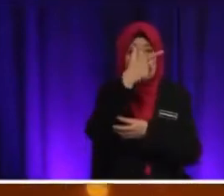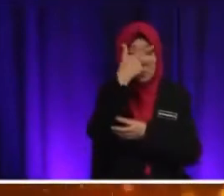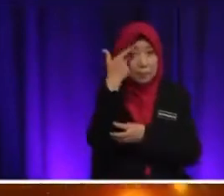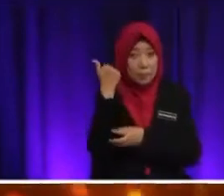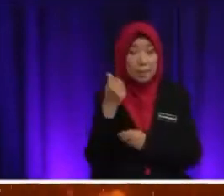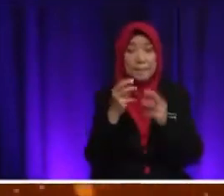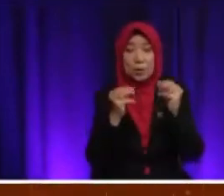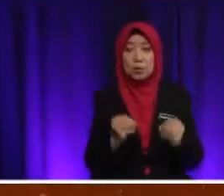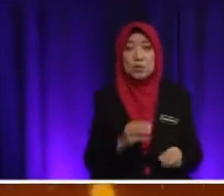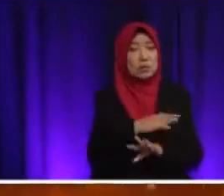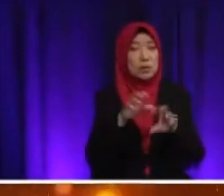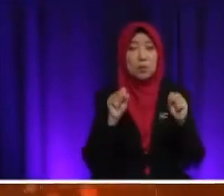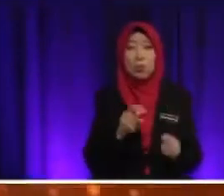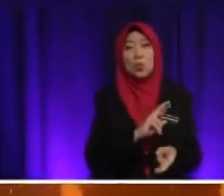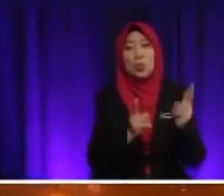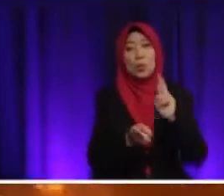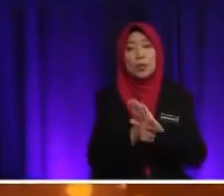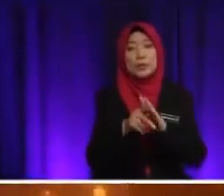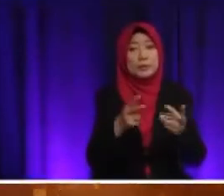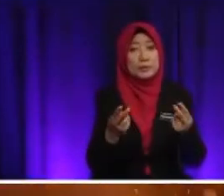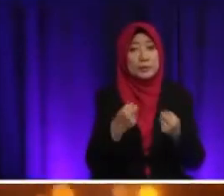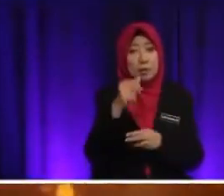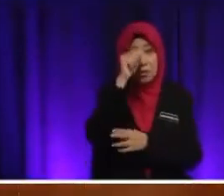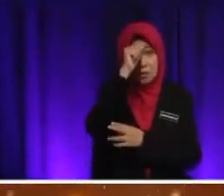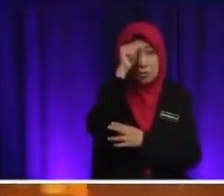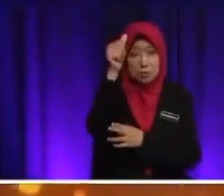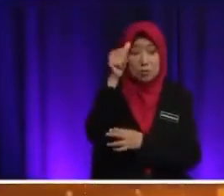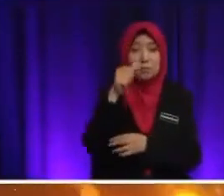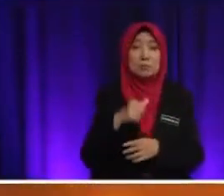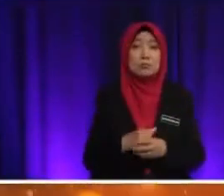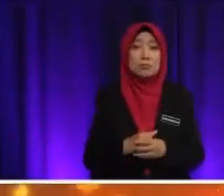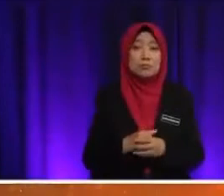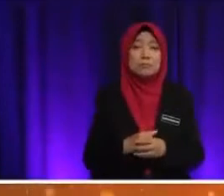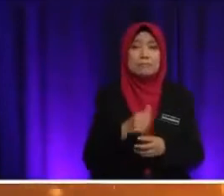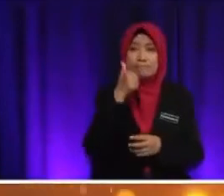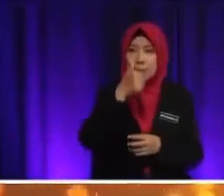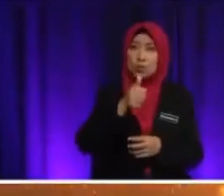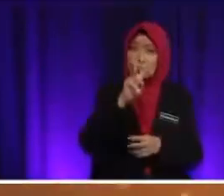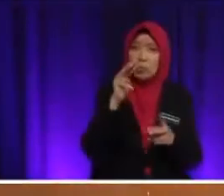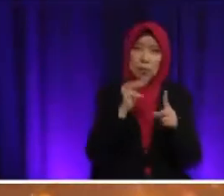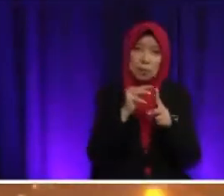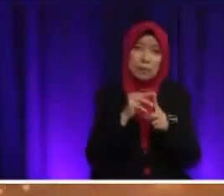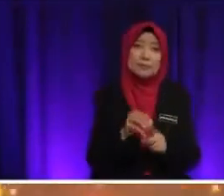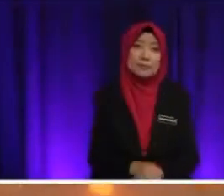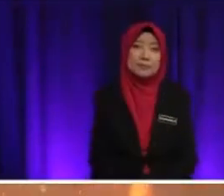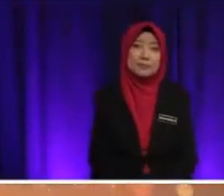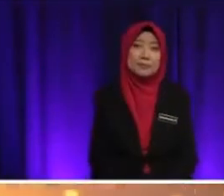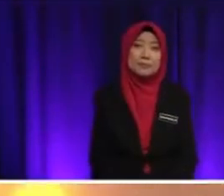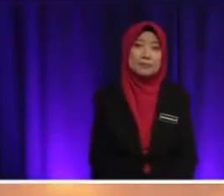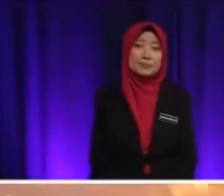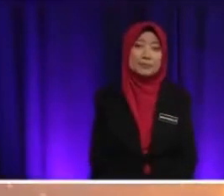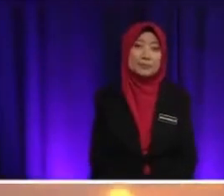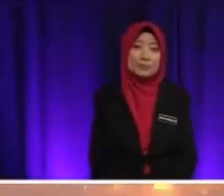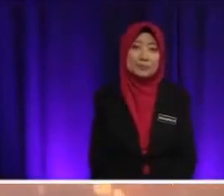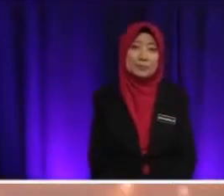tidak dapat mengubah kehendak Allah. Komen macam mana pun itu kehendak Allah. Bagus, dua markah lah saya bagi. Walaupun tadi saya kata satu markah, dua markah. Tanya Hayati. Dapat pun